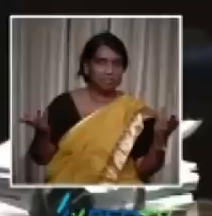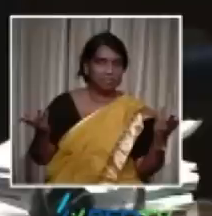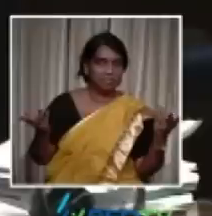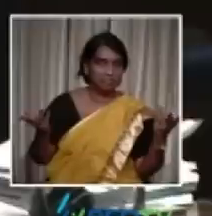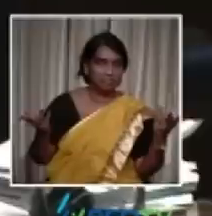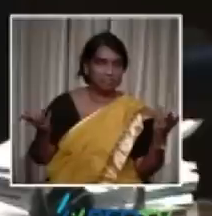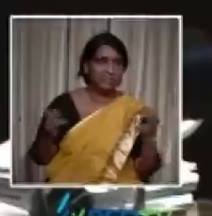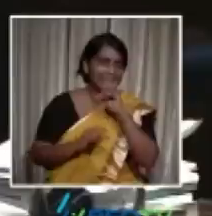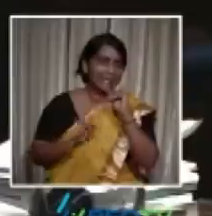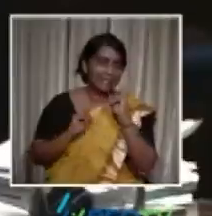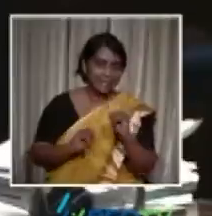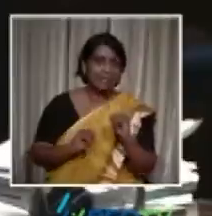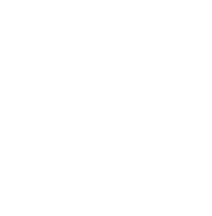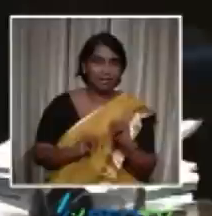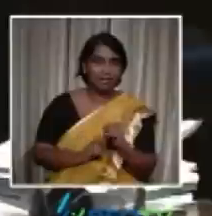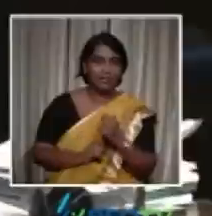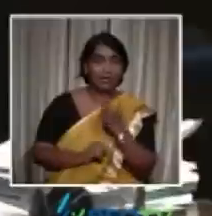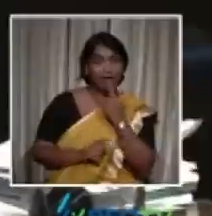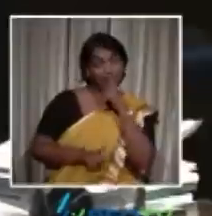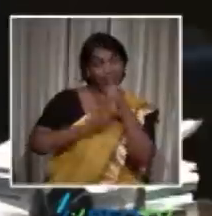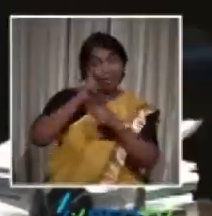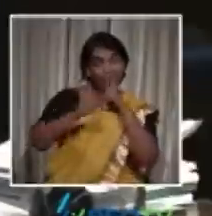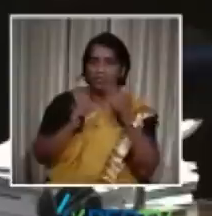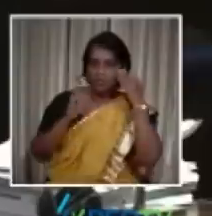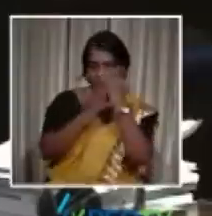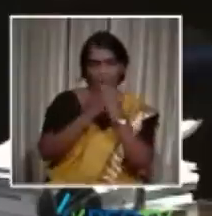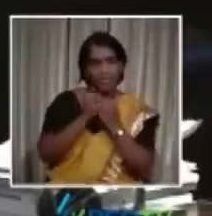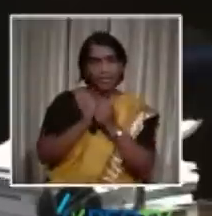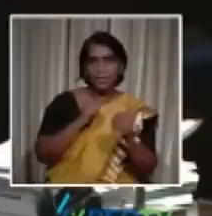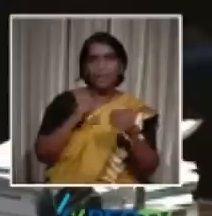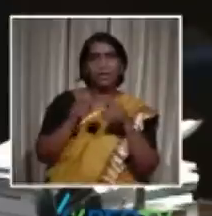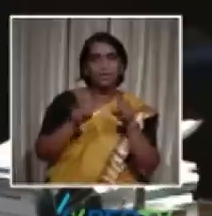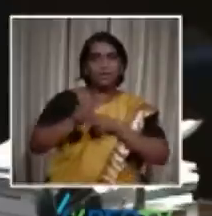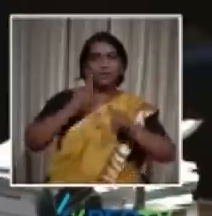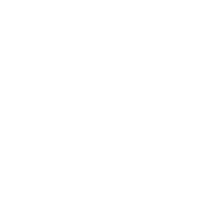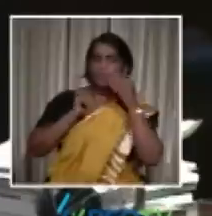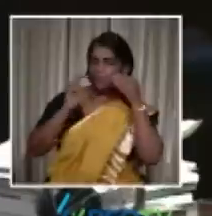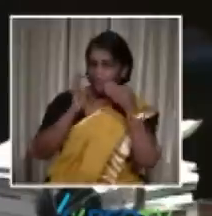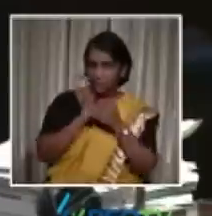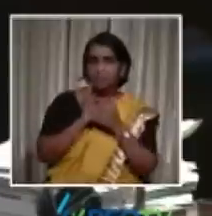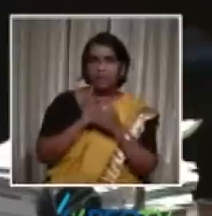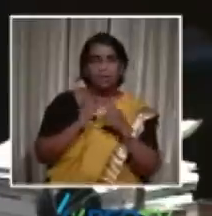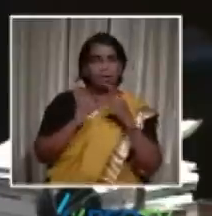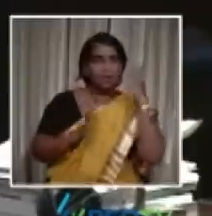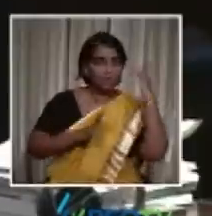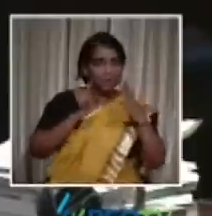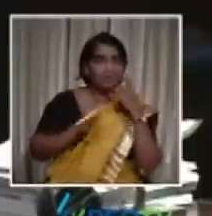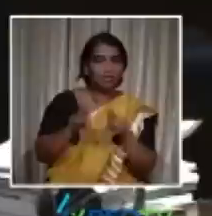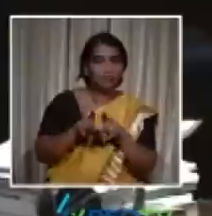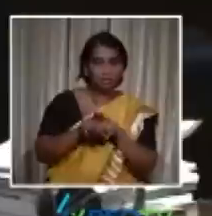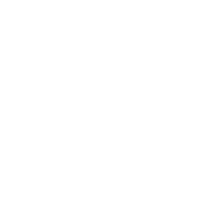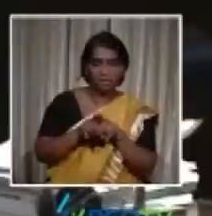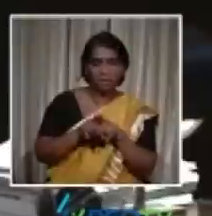මේක ටිකක් කැත කියම නම් කේත් කියන්න කටේ නරිවාදන් රෙද්ද පල්ලින් බීරනවා කියලා මේවට කියන්නේ මේ නාය අර්බුදයේ විශාලම පංගුවද ජාත්‍යන්තර සූරි බඳුන් කරහරා ගත්ත